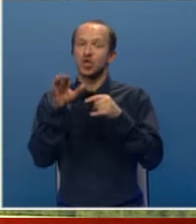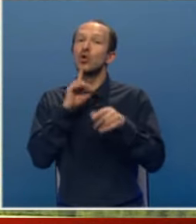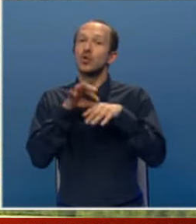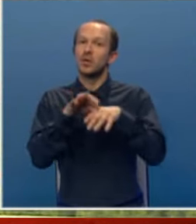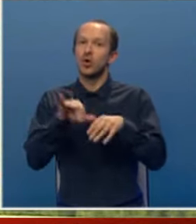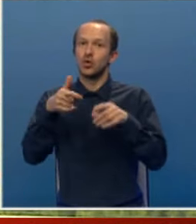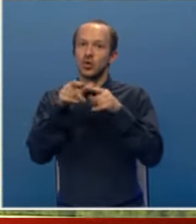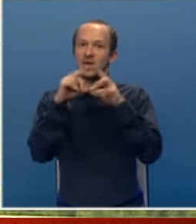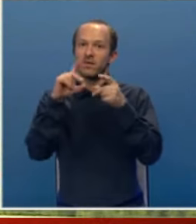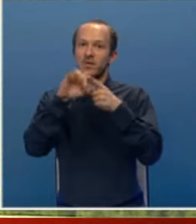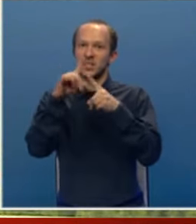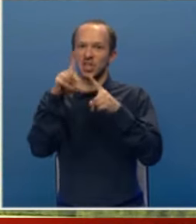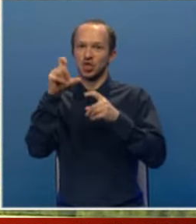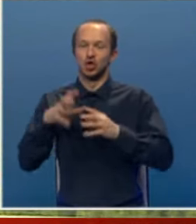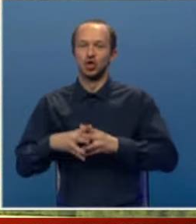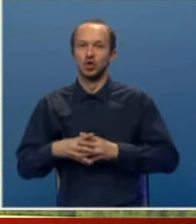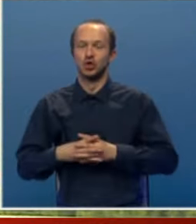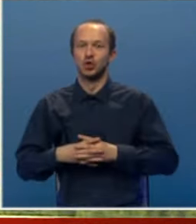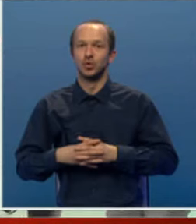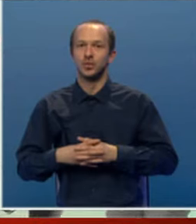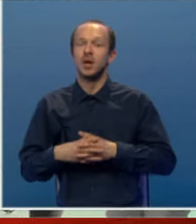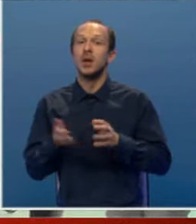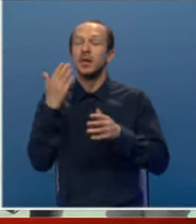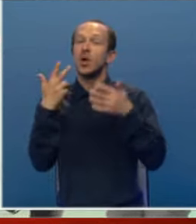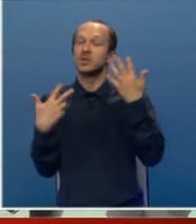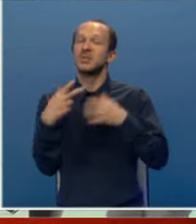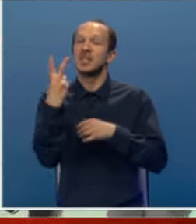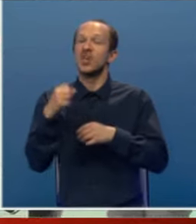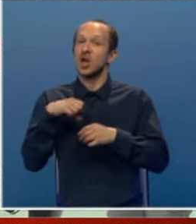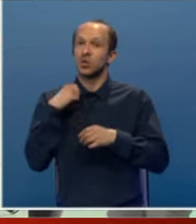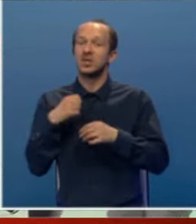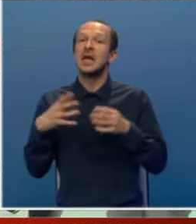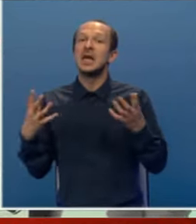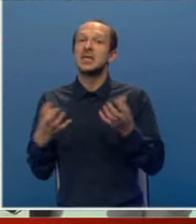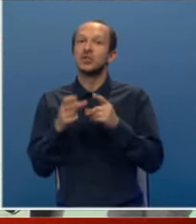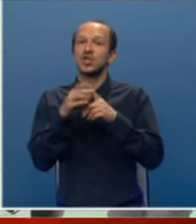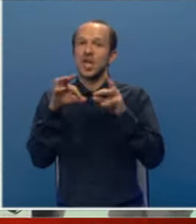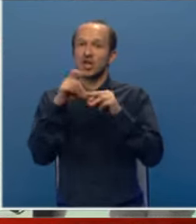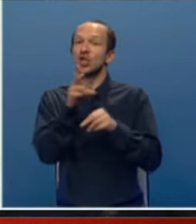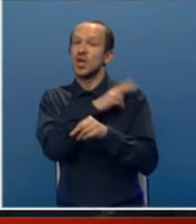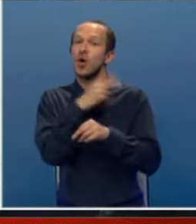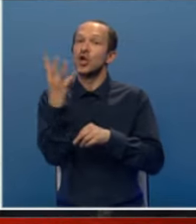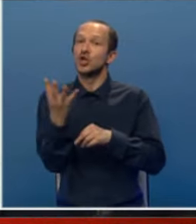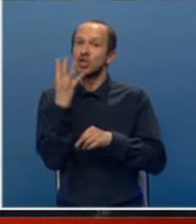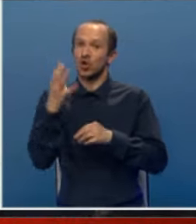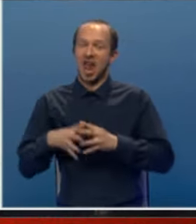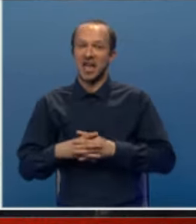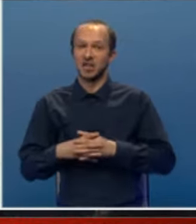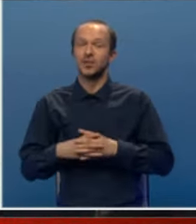predvođene Jurom Francetićem. Prije 82 godine Spasoje Đerić imao je 4